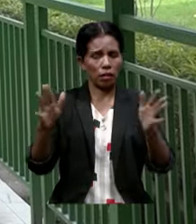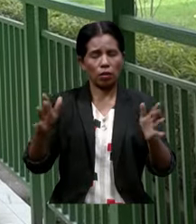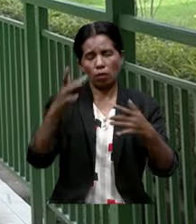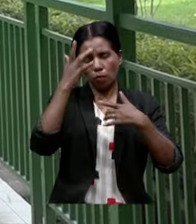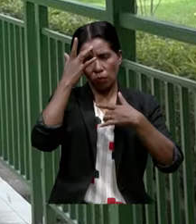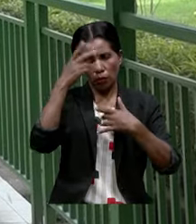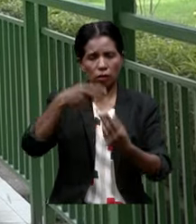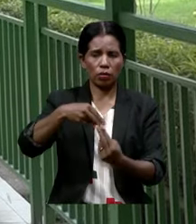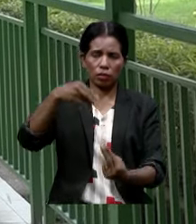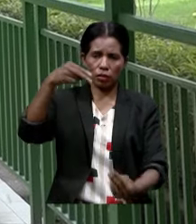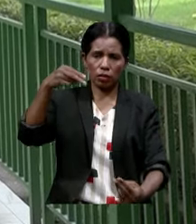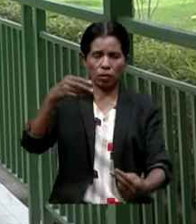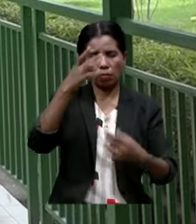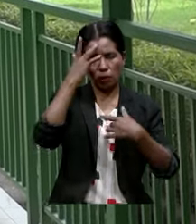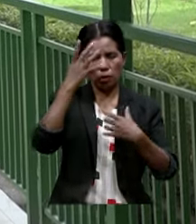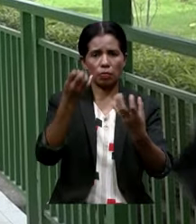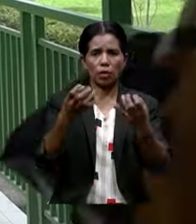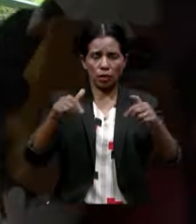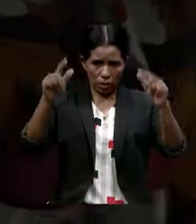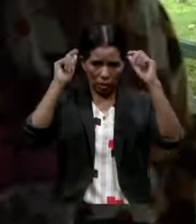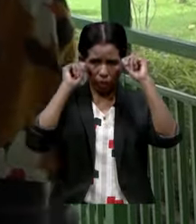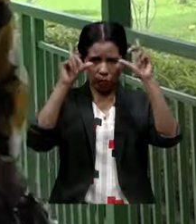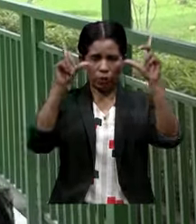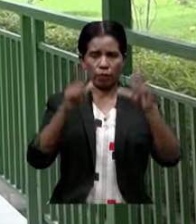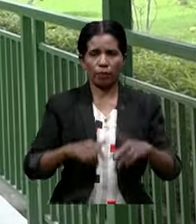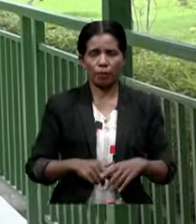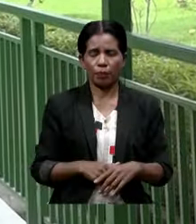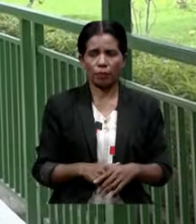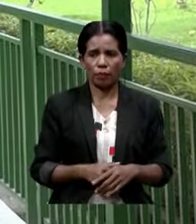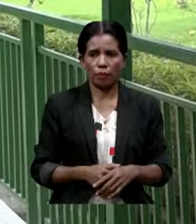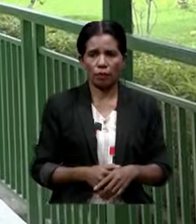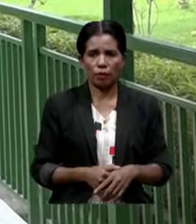seluk nebe numero as iha Timor. Romaldo Neves, Jemiro Santos, Ziamen.